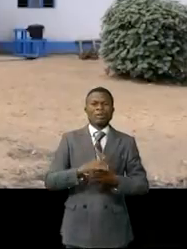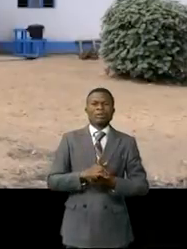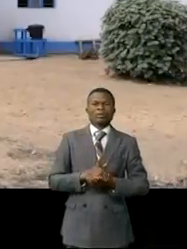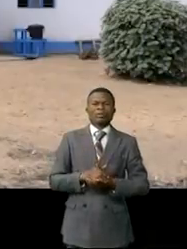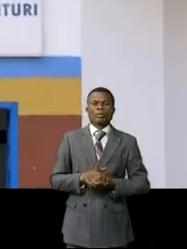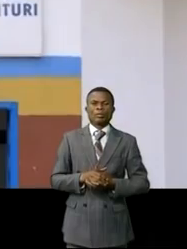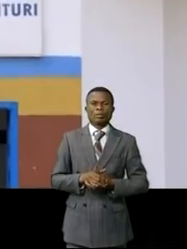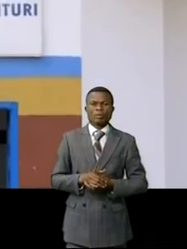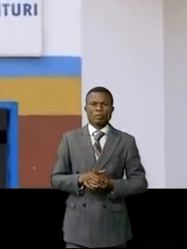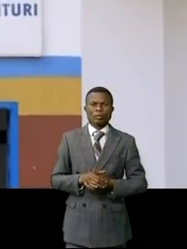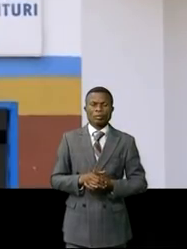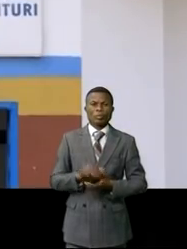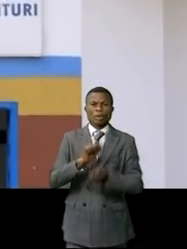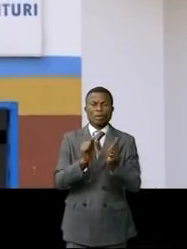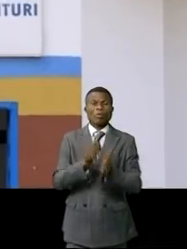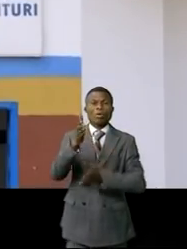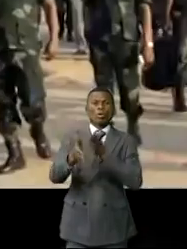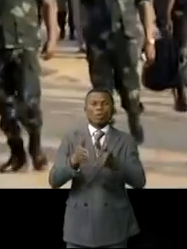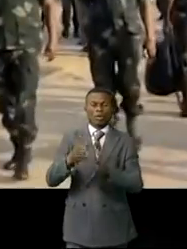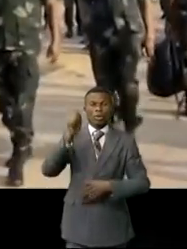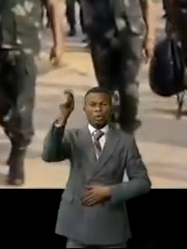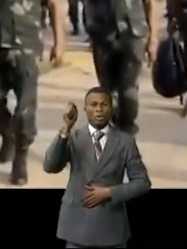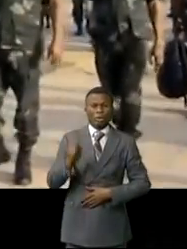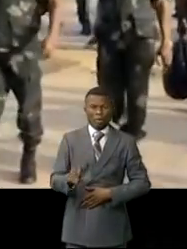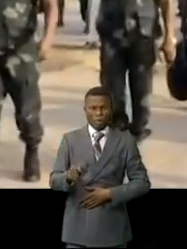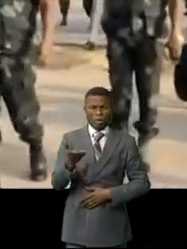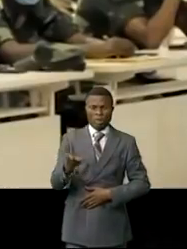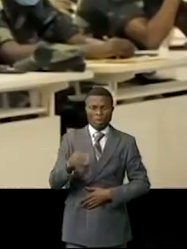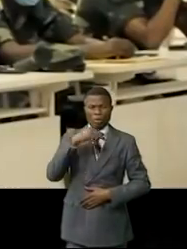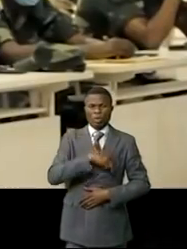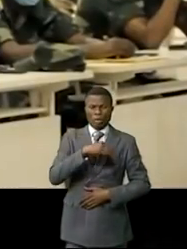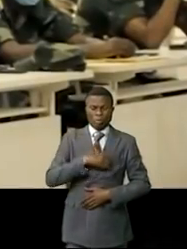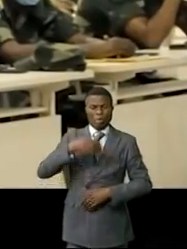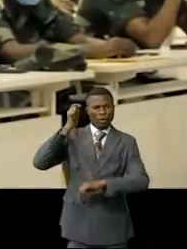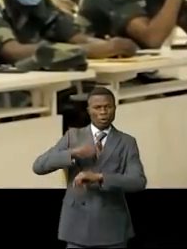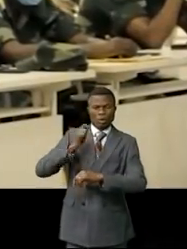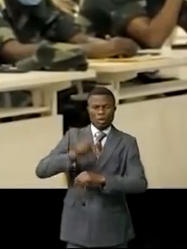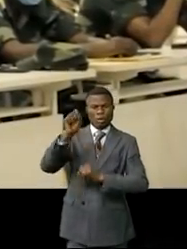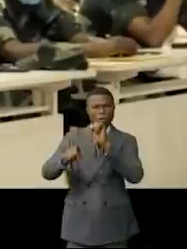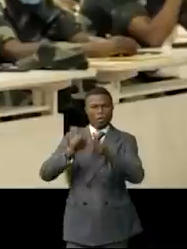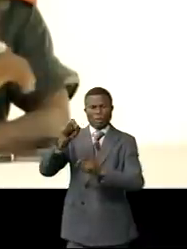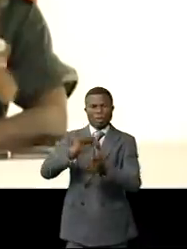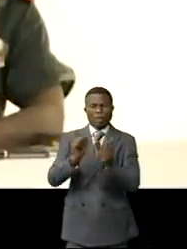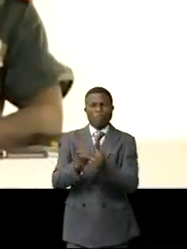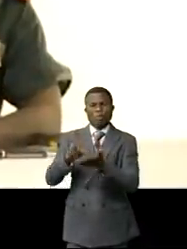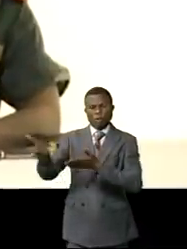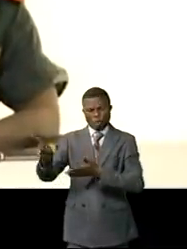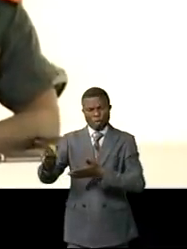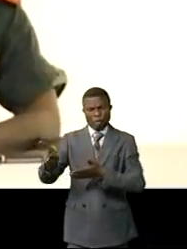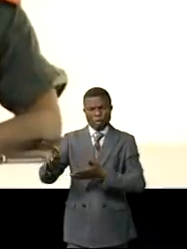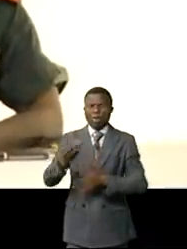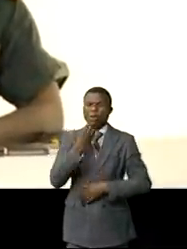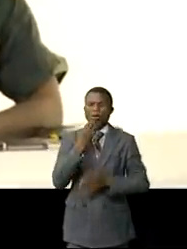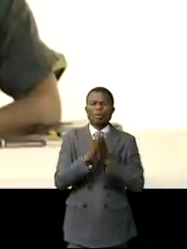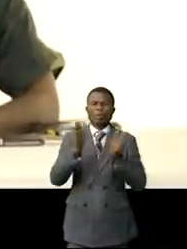Des soupçons de détournement qui pèsent sur l'armée se confirment. Une mission d'audit de la commission d'achat conduite par